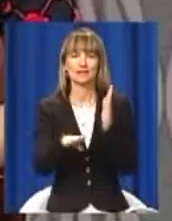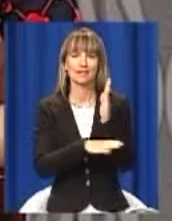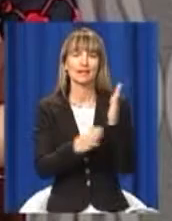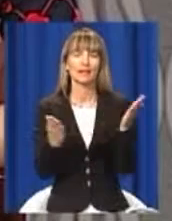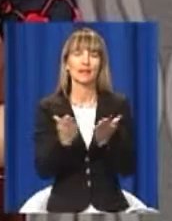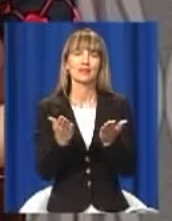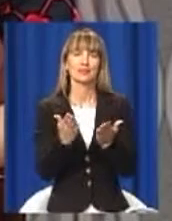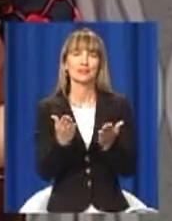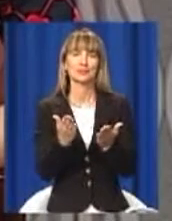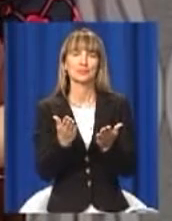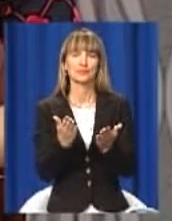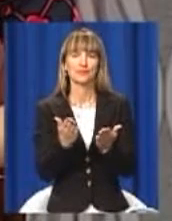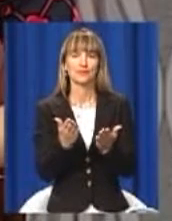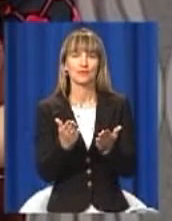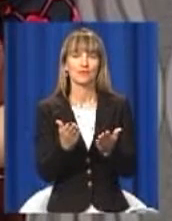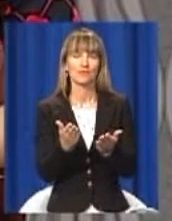якийсь певний там